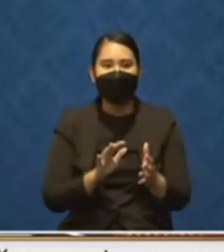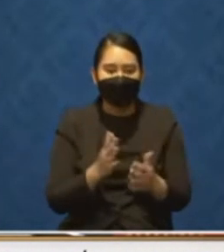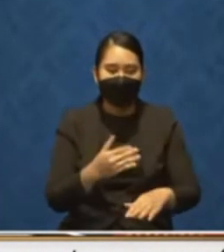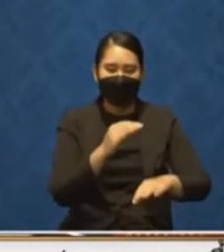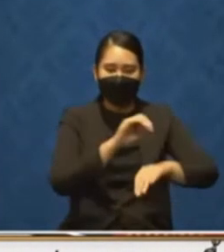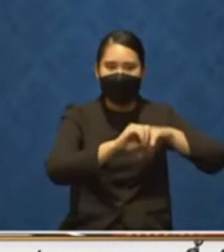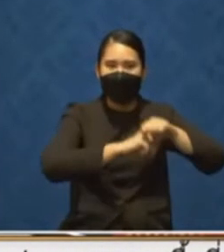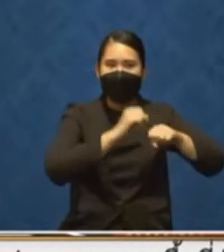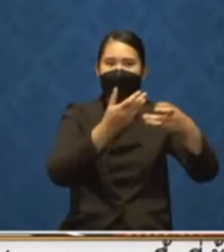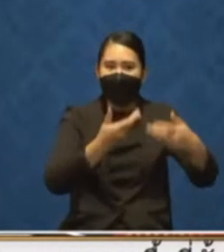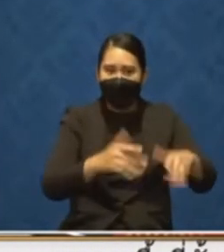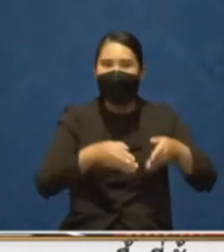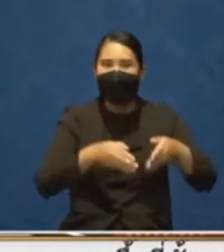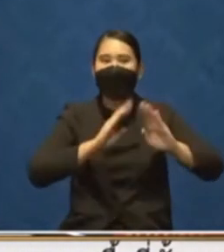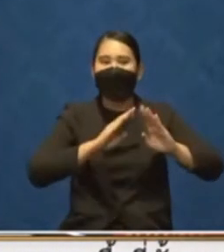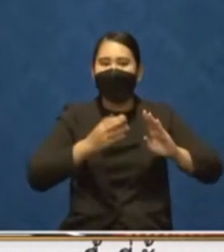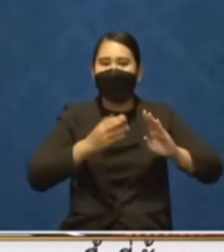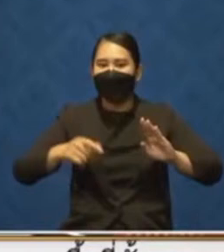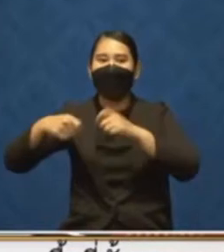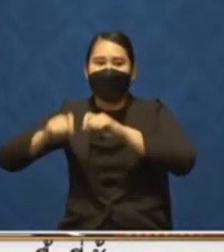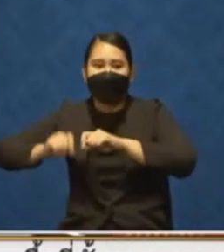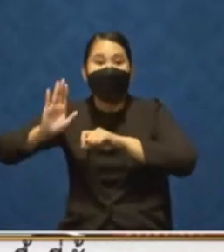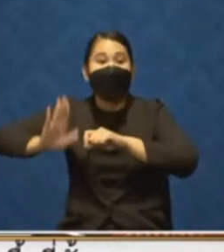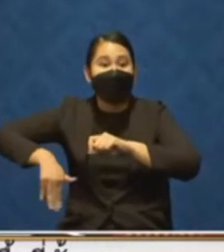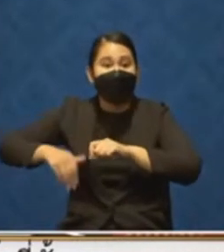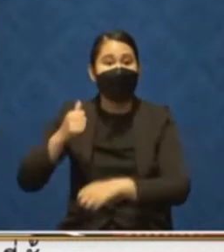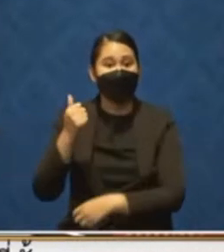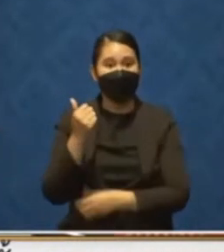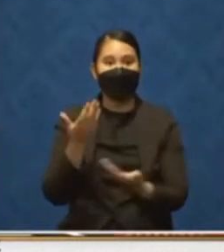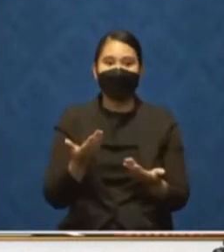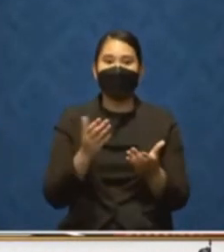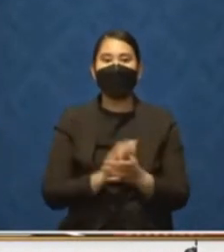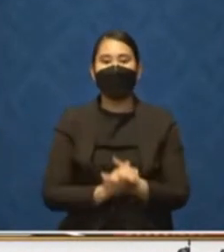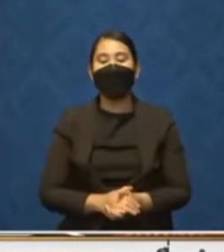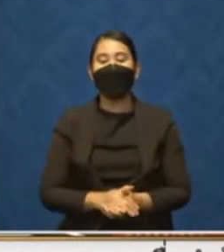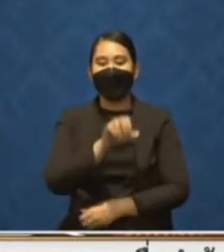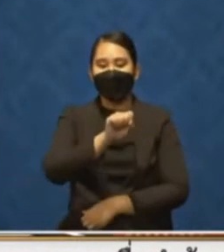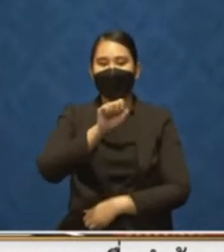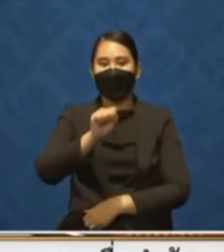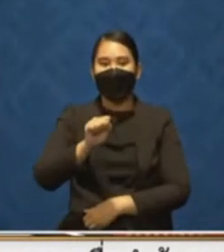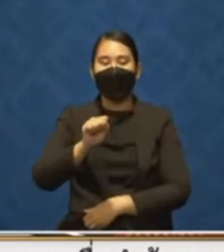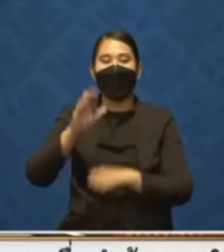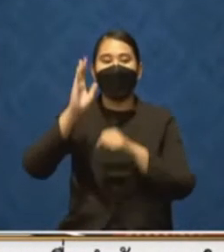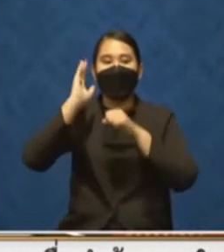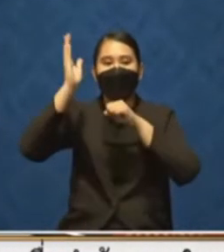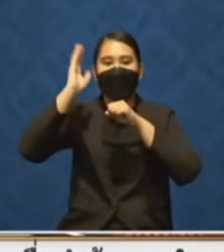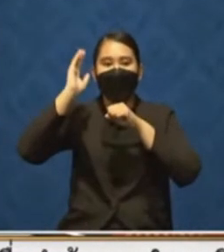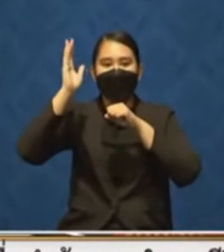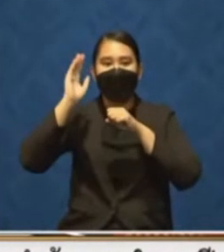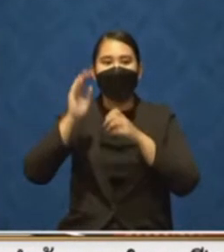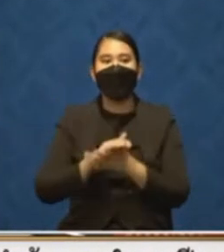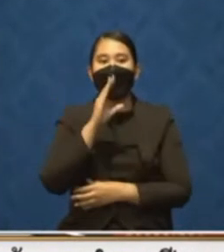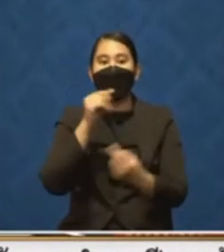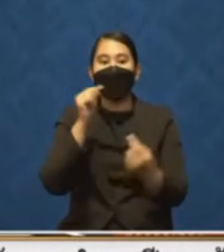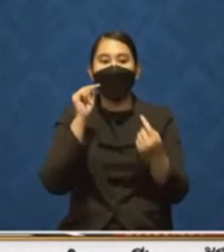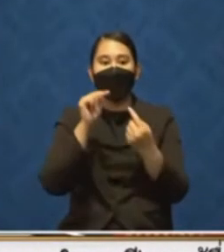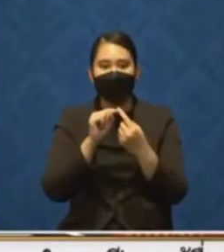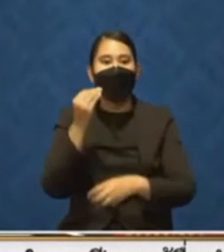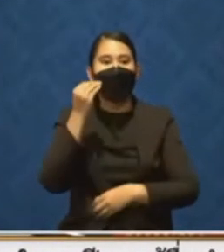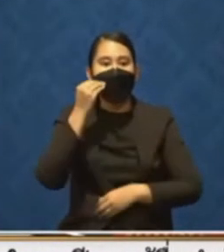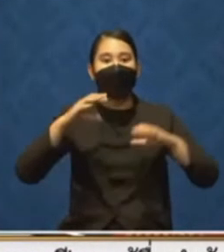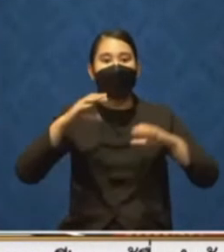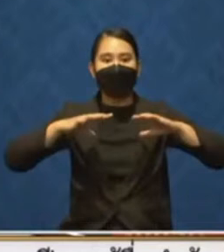อันนี้อันที่หนึ่งสอบธรรมราชยังไงที่ไปต่อครับถึงเรื่องบ้านพักของผบ.ทร.อันนี้คือภาพ